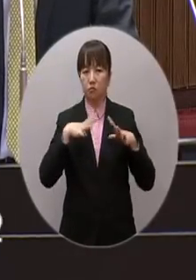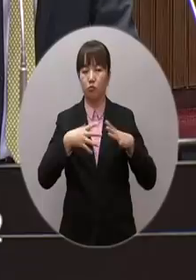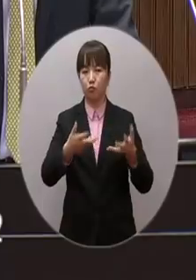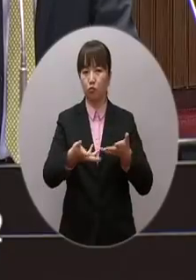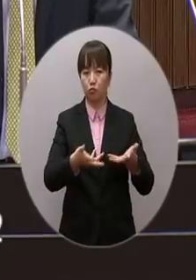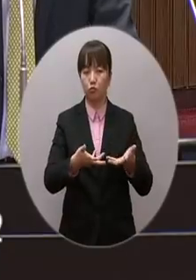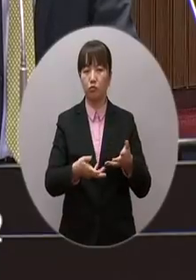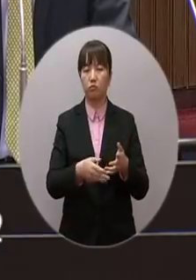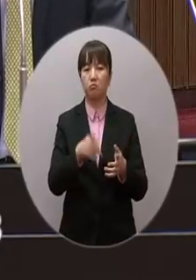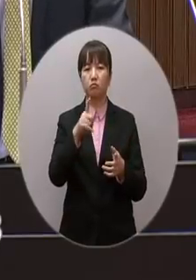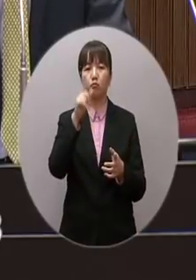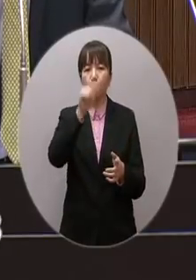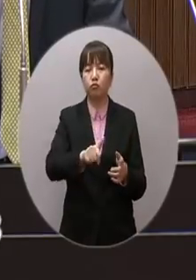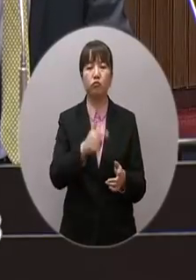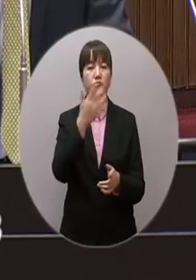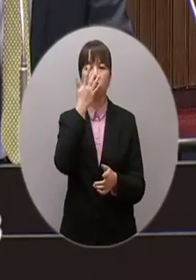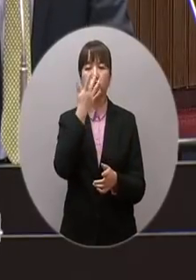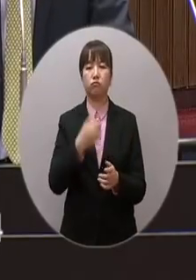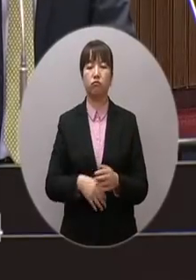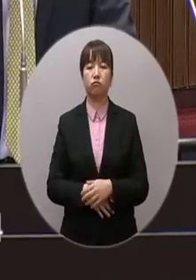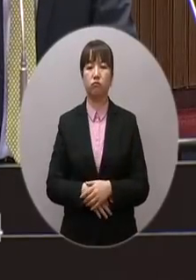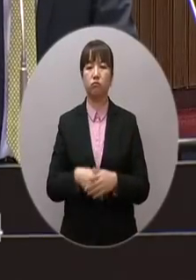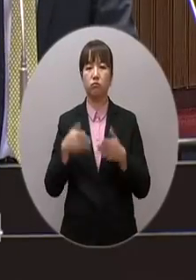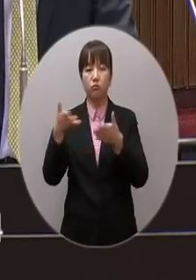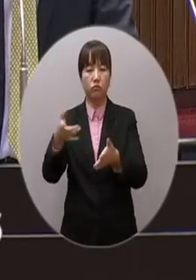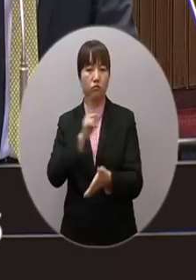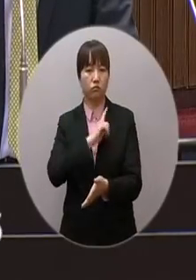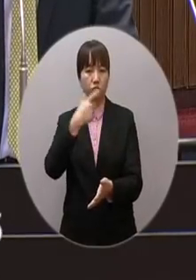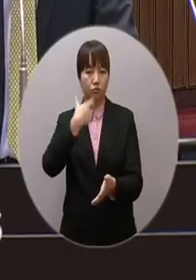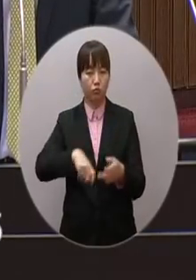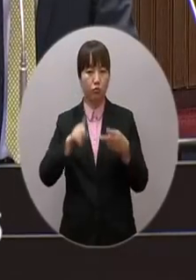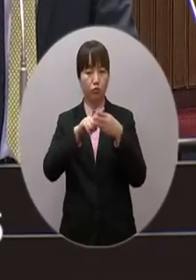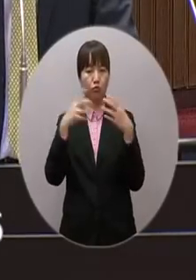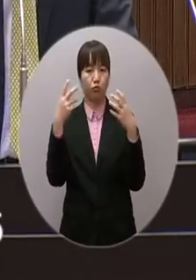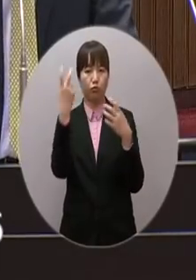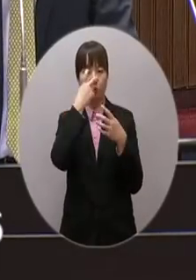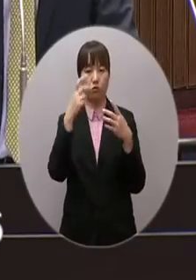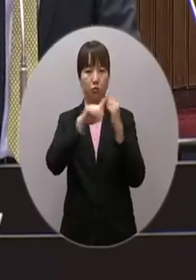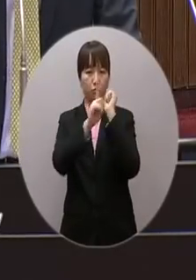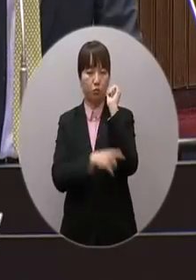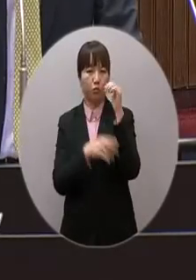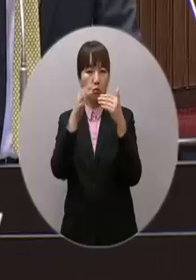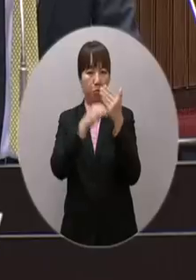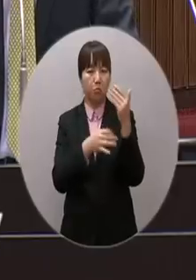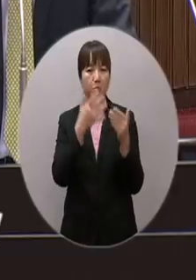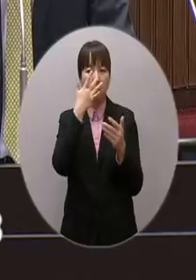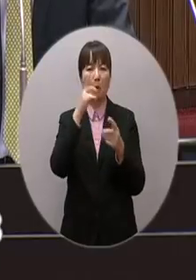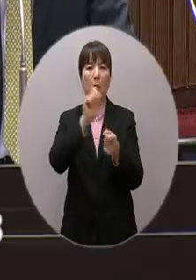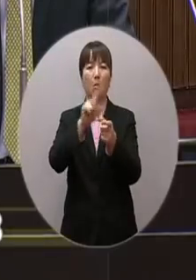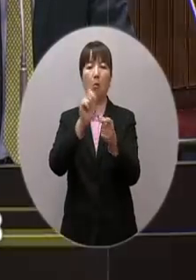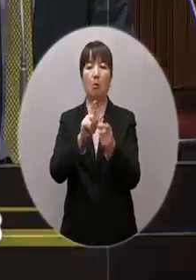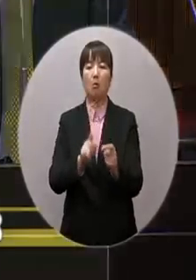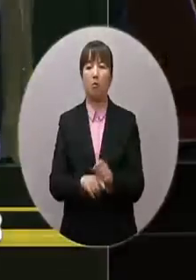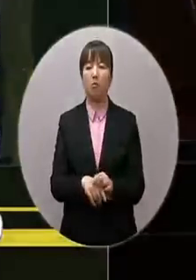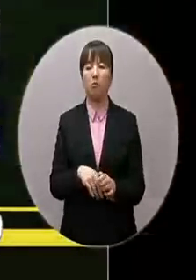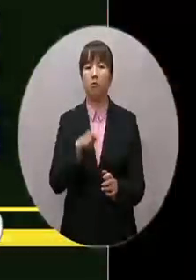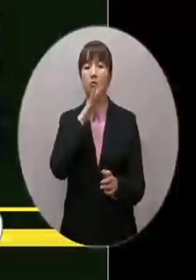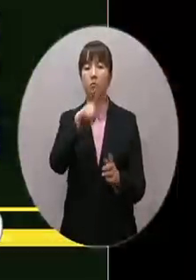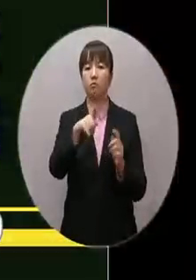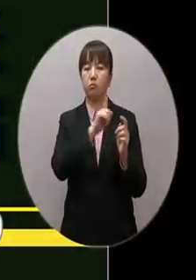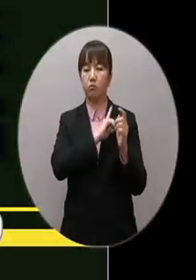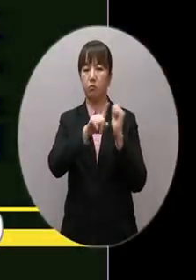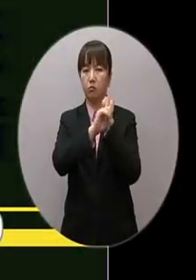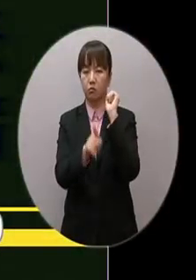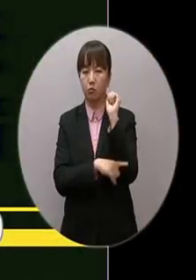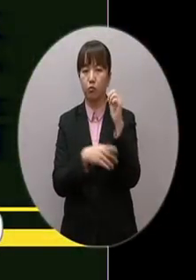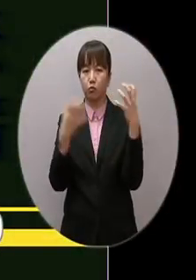务不熟悉，对自己主管的法令不懂也乱扯，对于他法